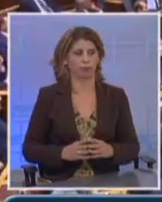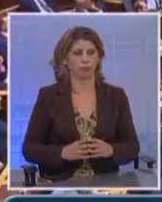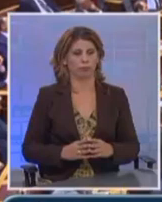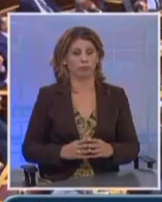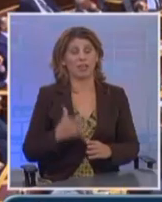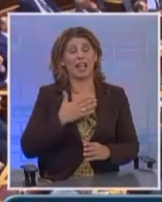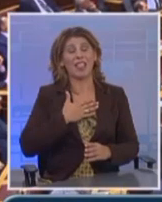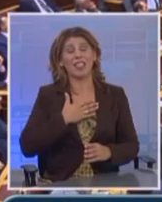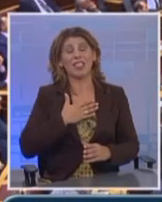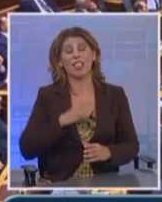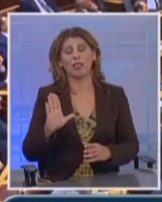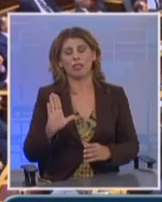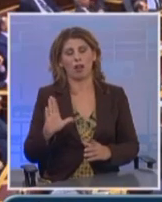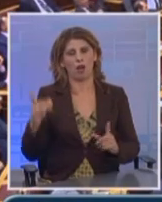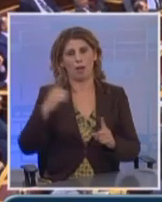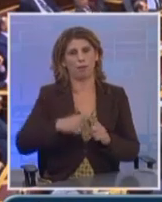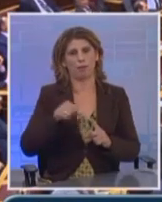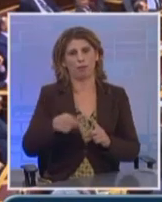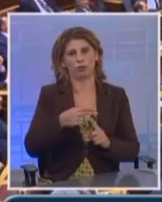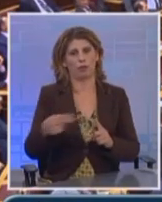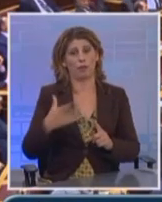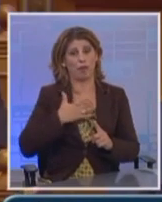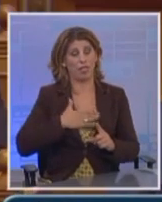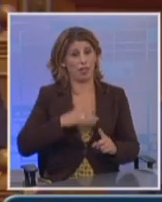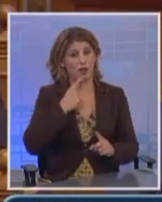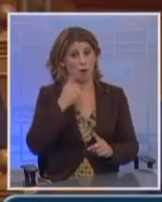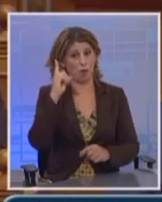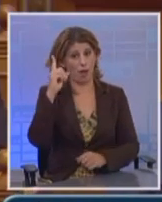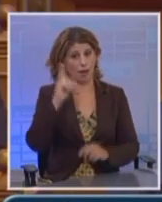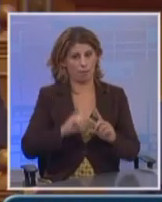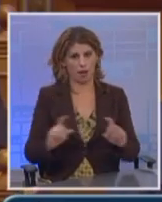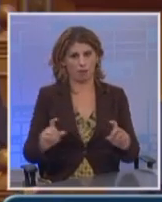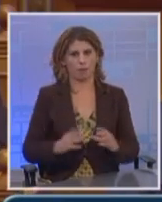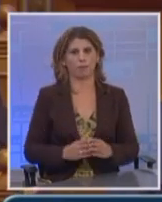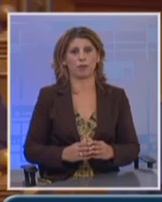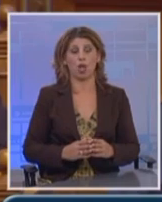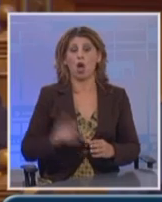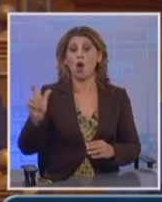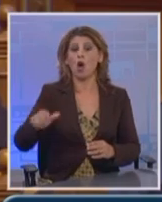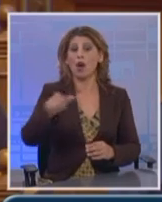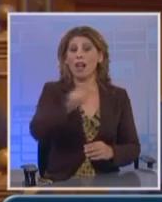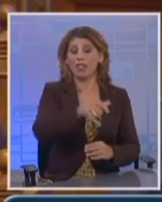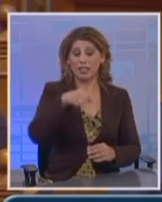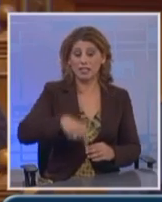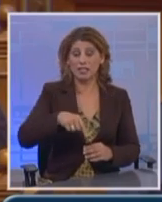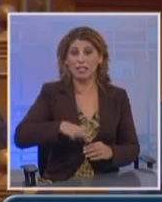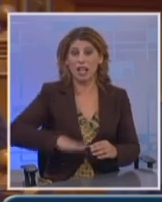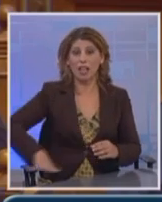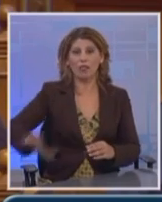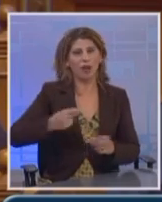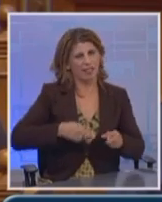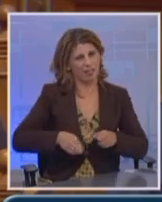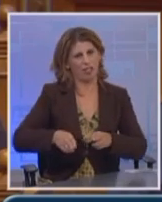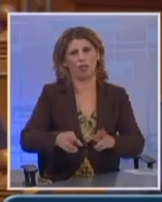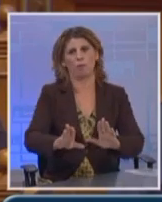Δεν θέλω να ασχοληθώ άλλο με αυτή την υπόθεση. Θέλω να πω όμως μόνο ένα πράγμα. Ο καθένας σε αυτόν τον τόπο έχει και τη διαδρομή